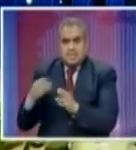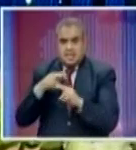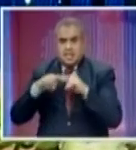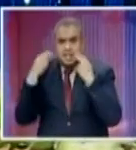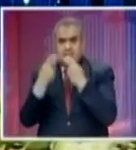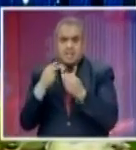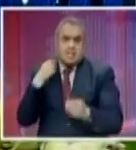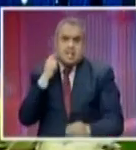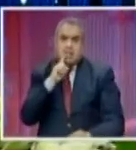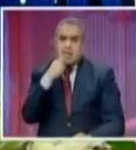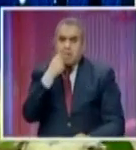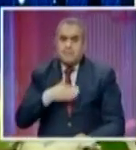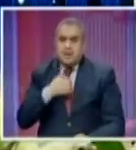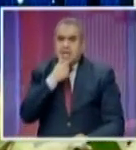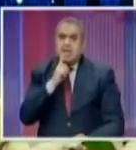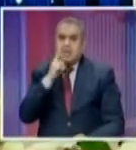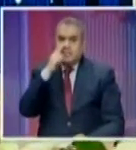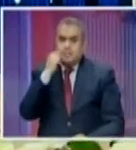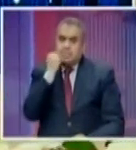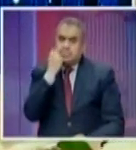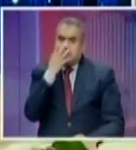البطل عمرو أيمن طه